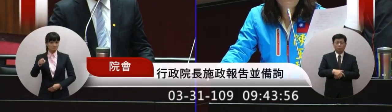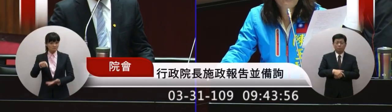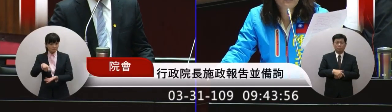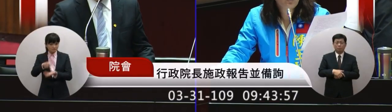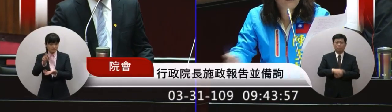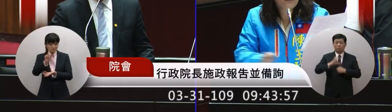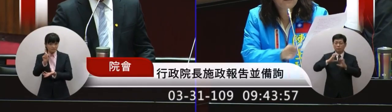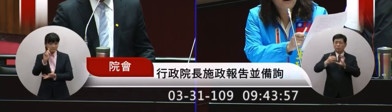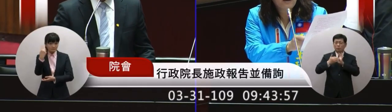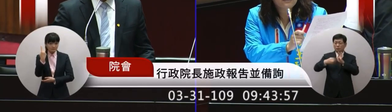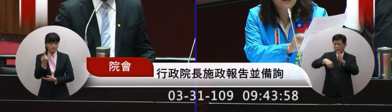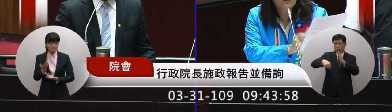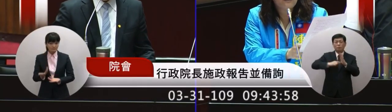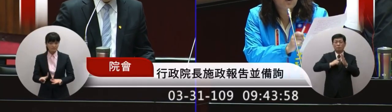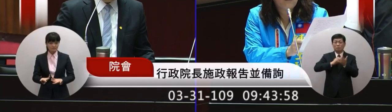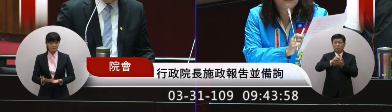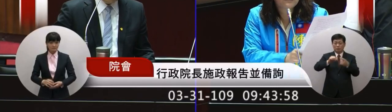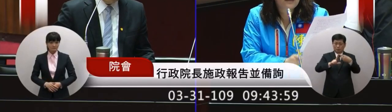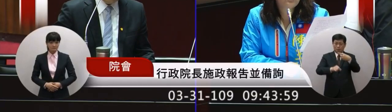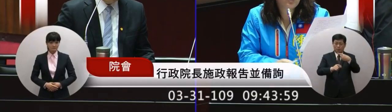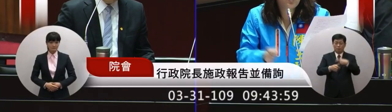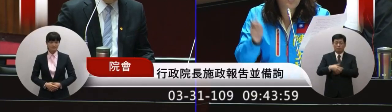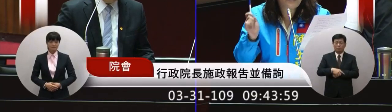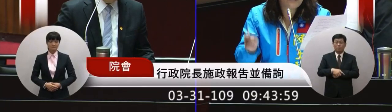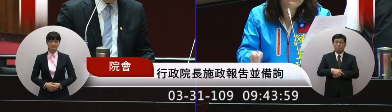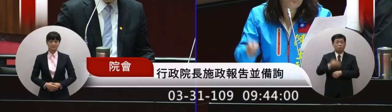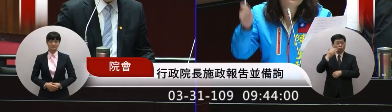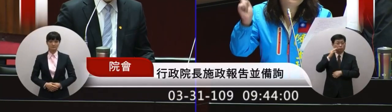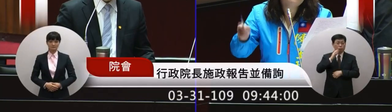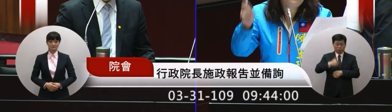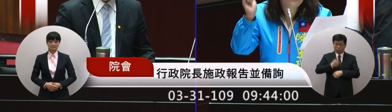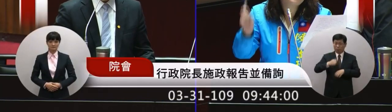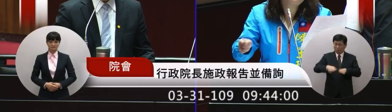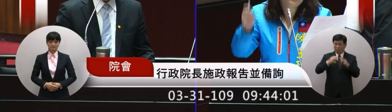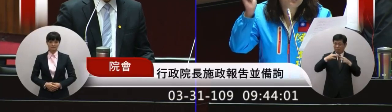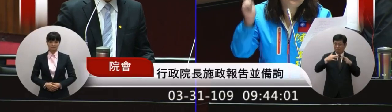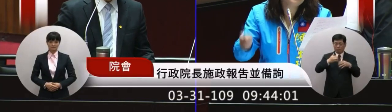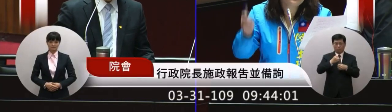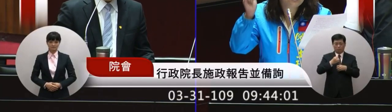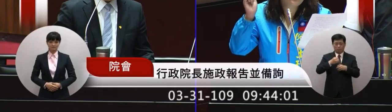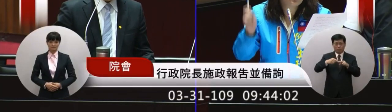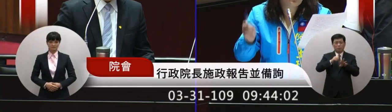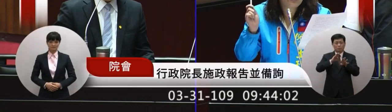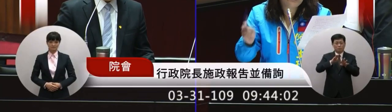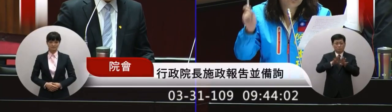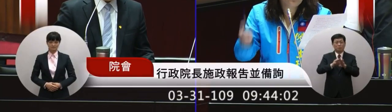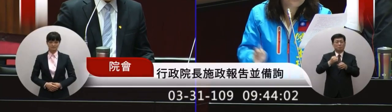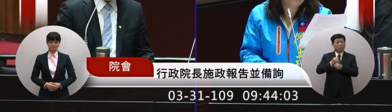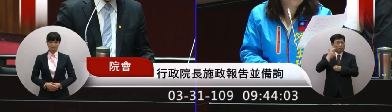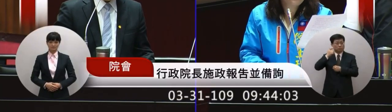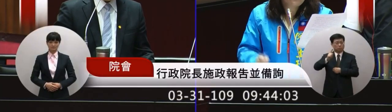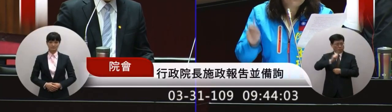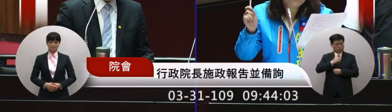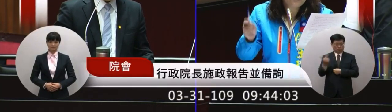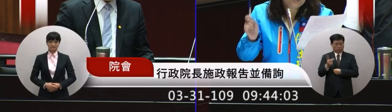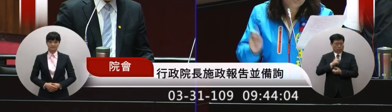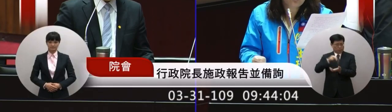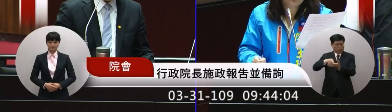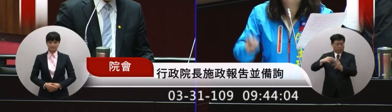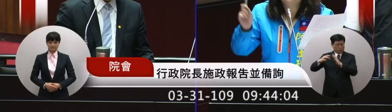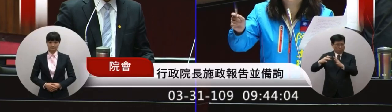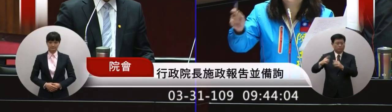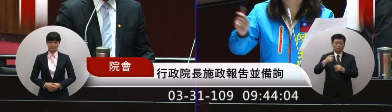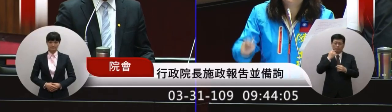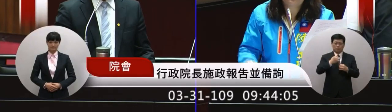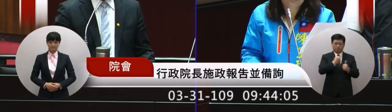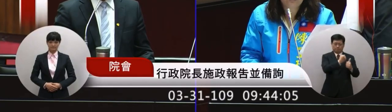什么地方？ 国防院的报告在一月份，国防情势，他说，如果两岸交火，金马必须自己独立作战。牵制共